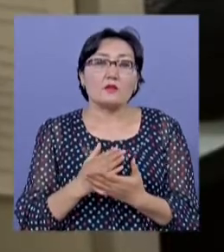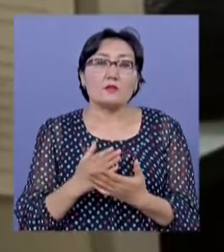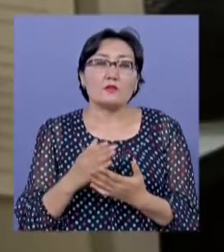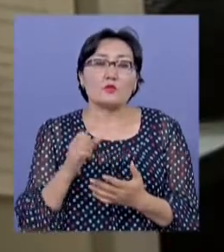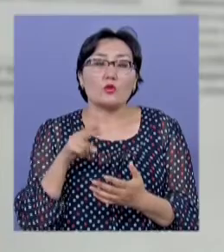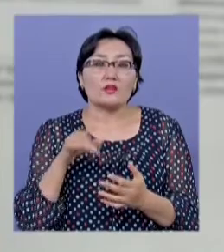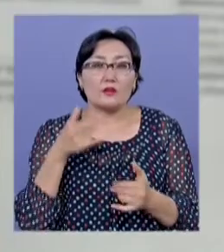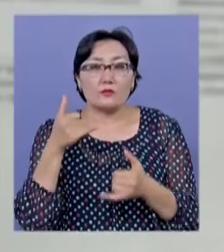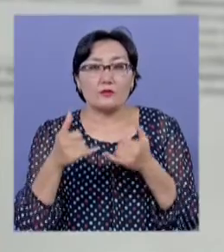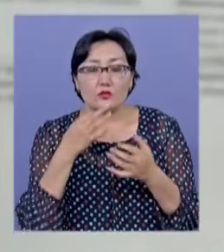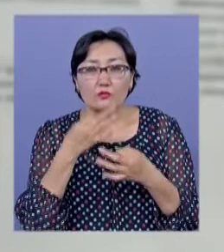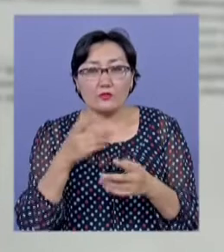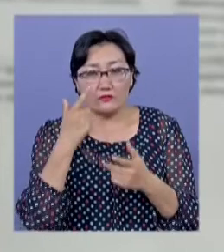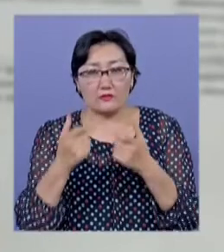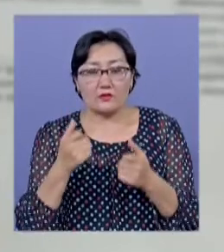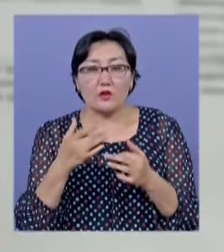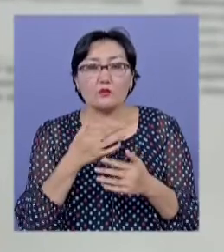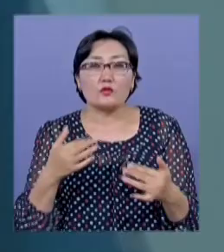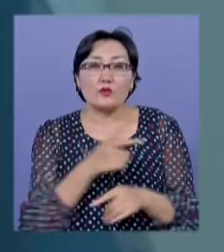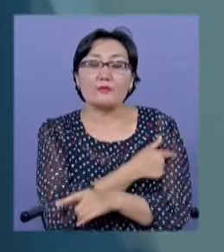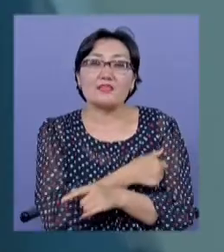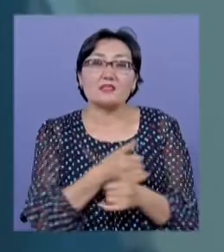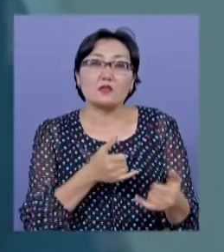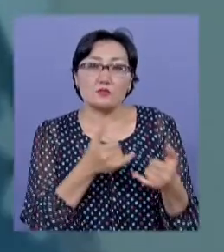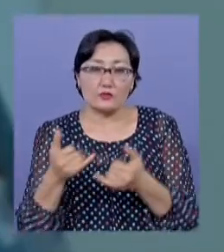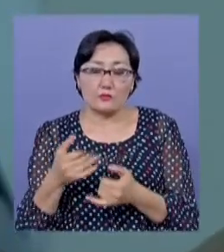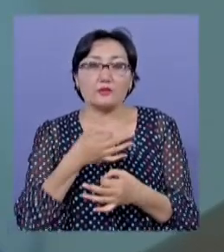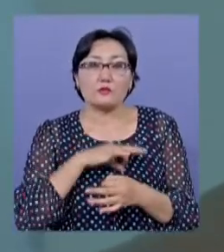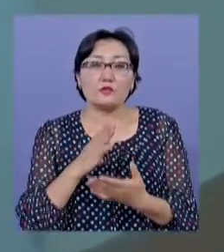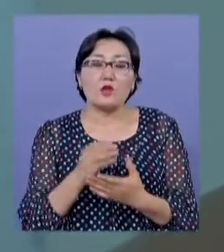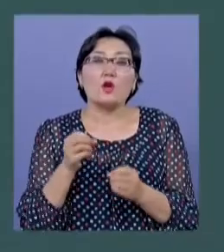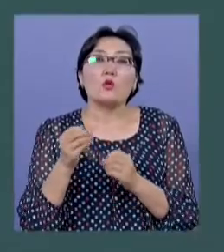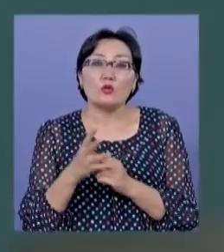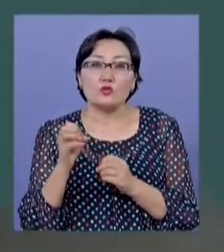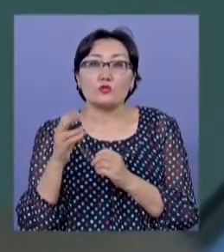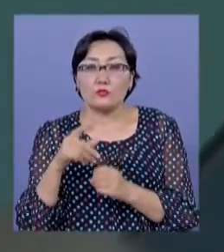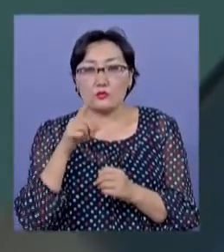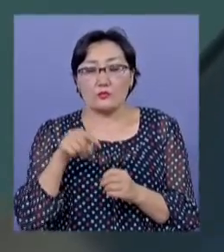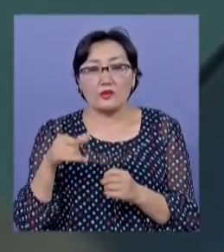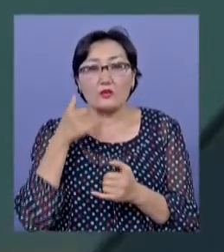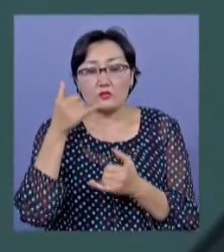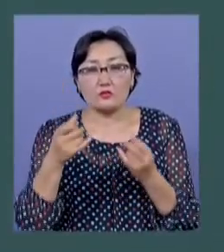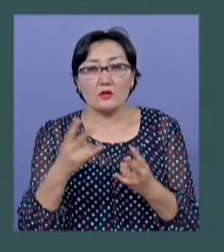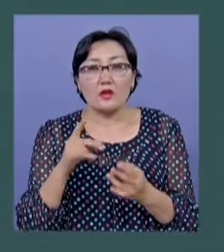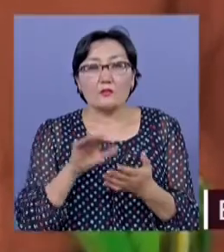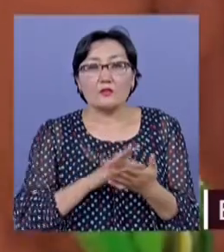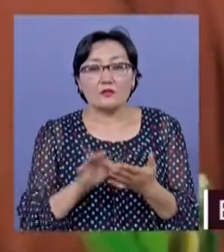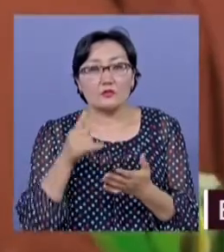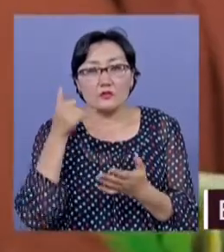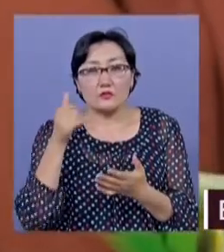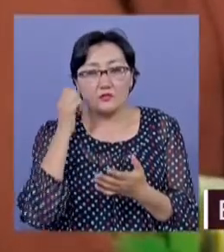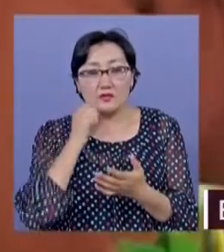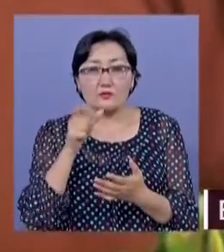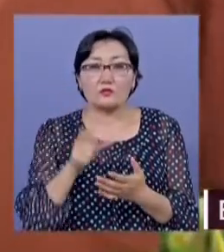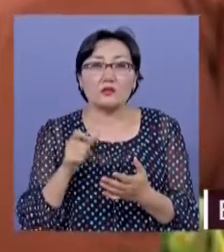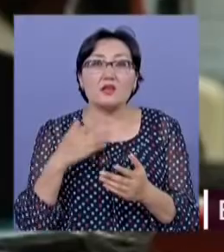хабарласып, кез келген ақпарды алып, түрлі медициналық қызмет түрін пайдалануға болады. Ол үшін 14-14 нөміріне қоңырау шалу қажет. Смартфонды пайдалана алмайтын қариялар